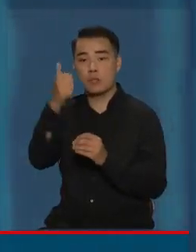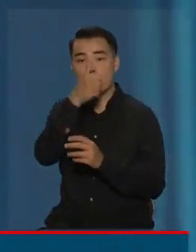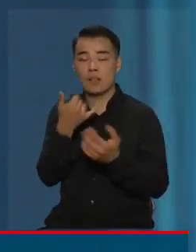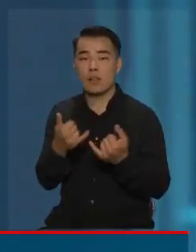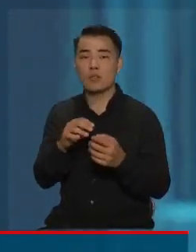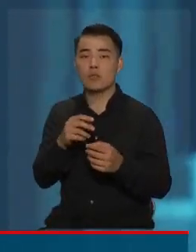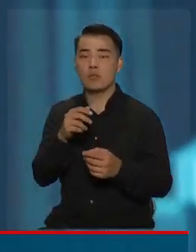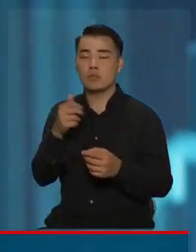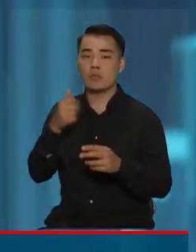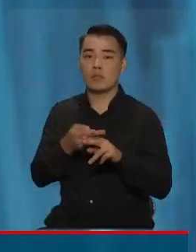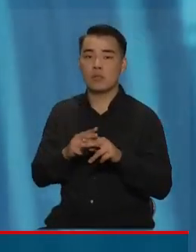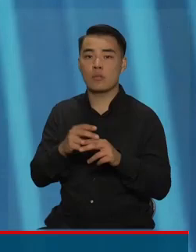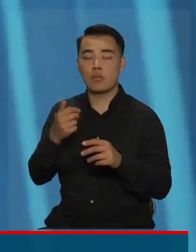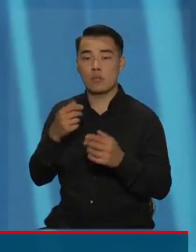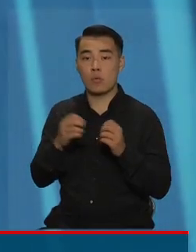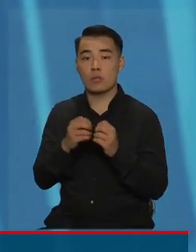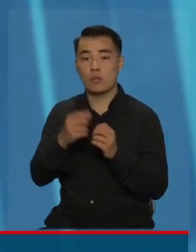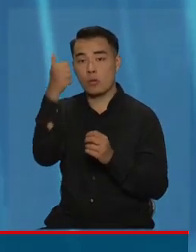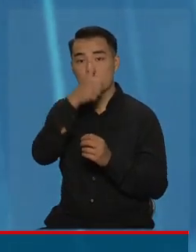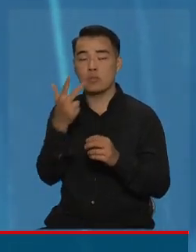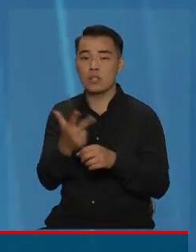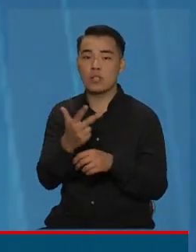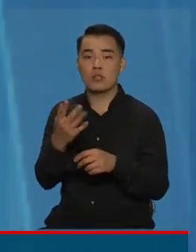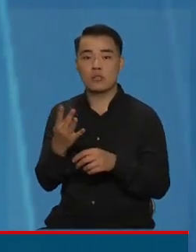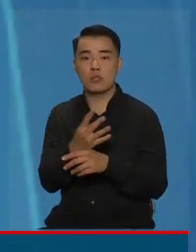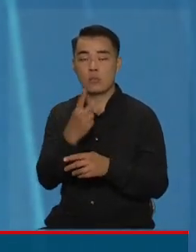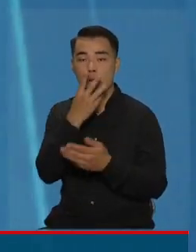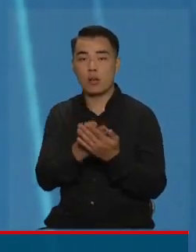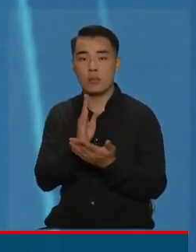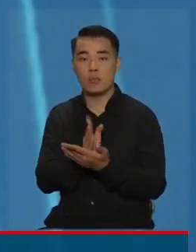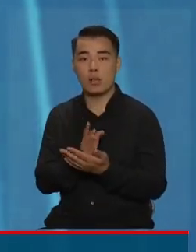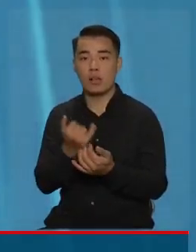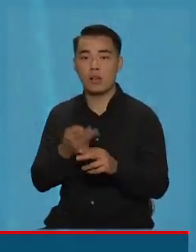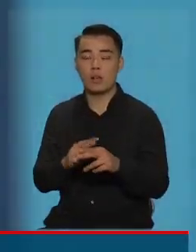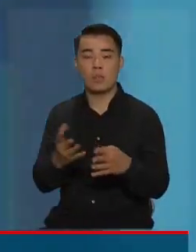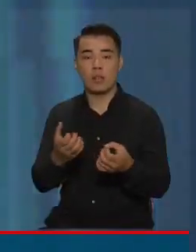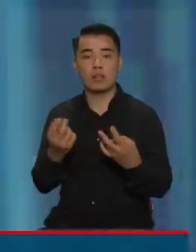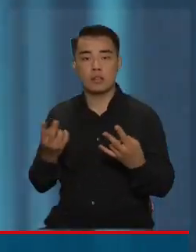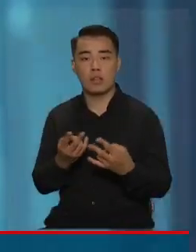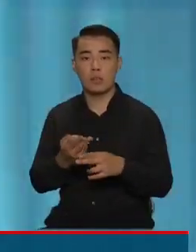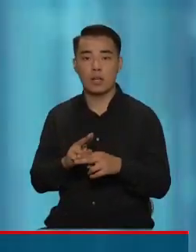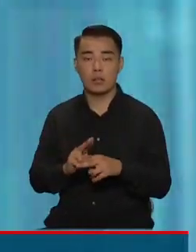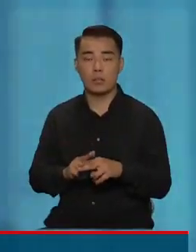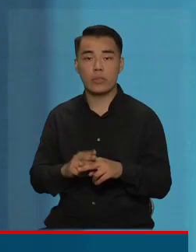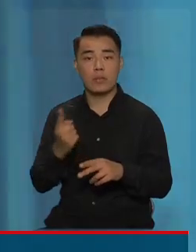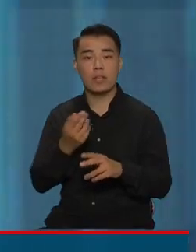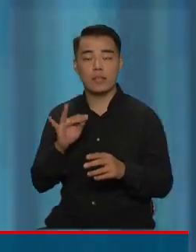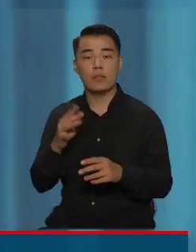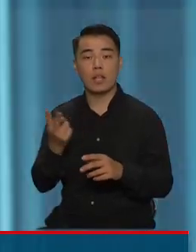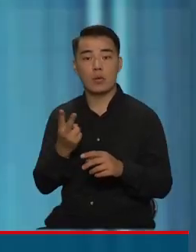жылдар 10 жылда 3-4 рет кездеседі. Сондықтан да біз осыны бірінші қабылдау керекпіз. Біріншіден.